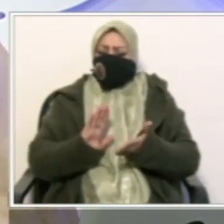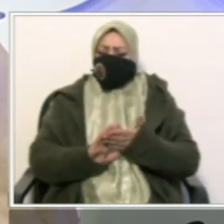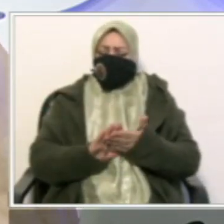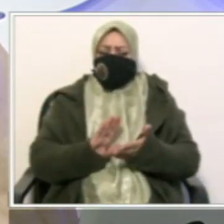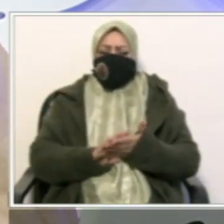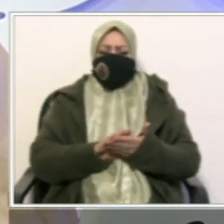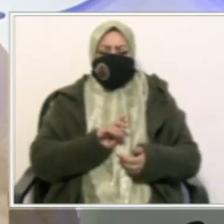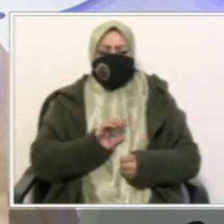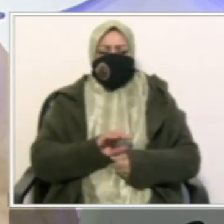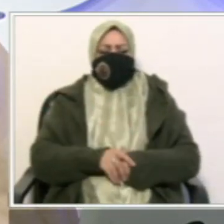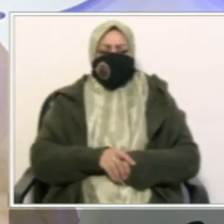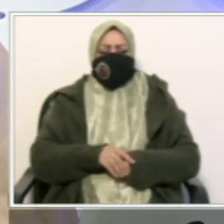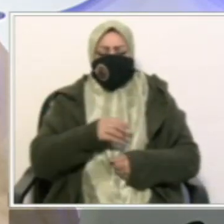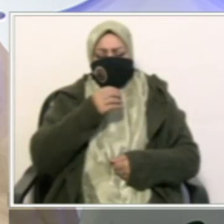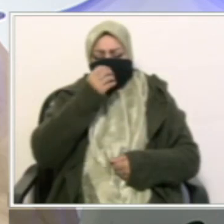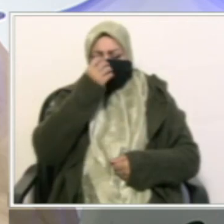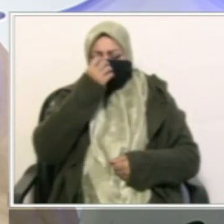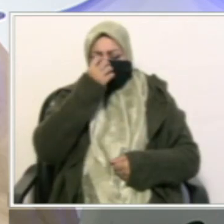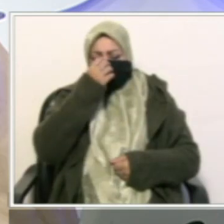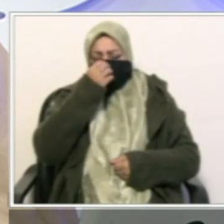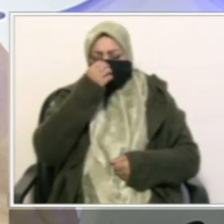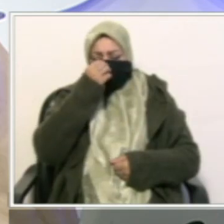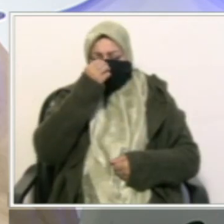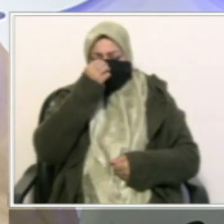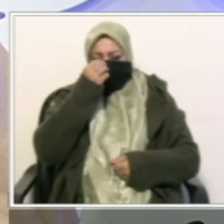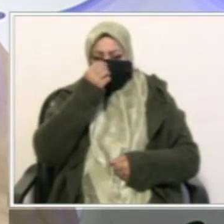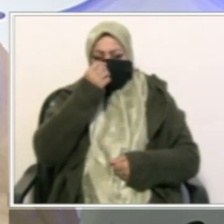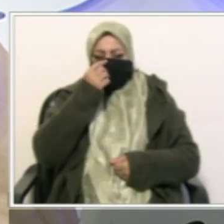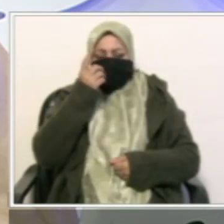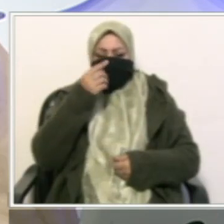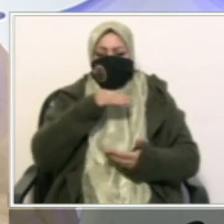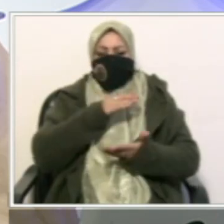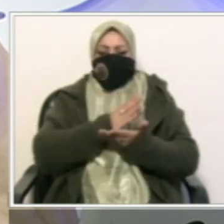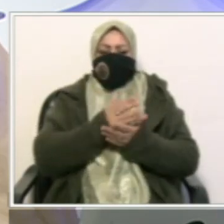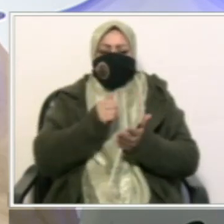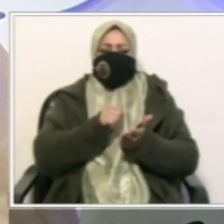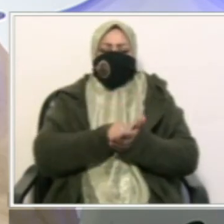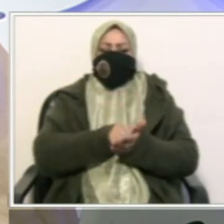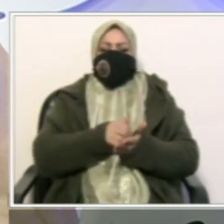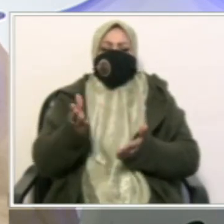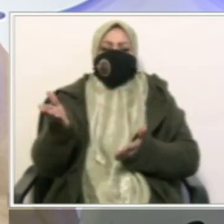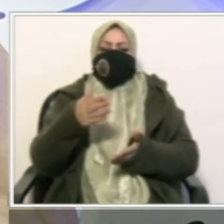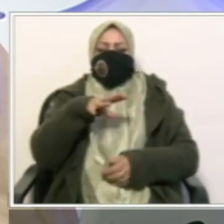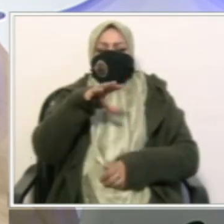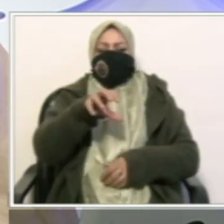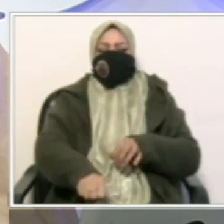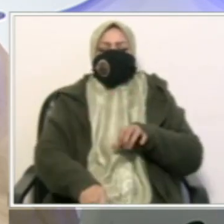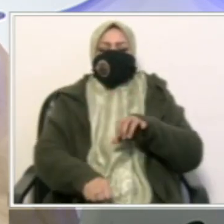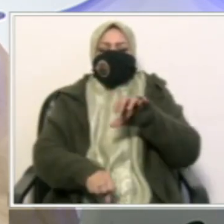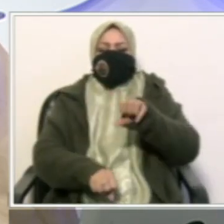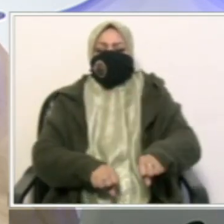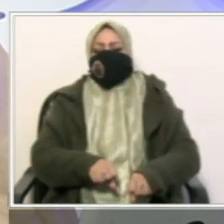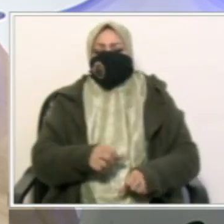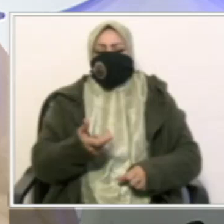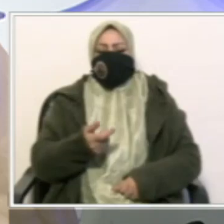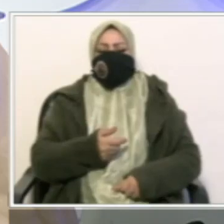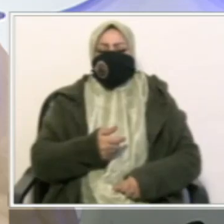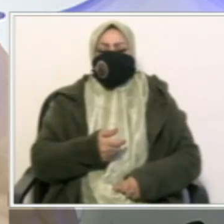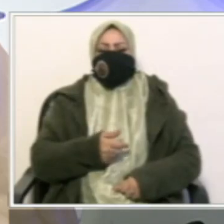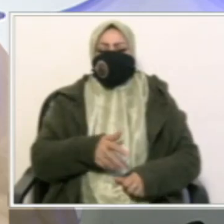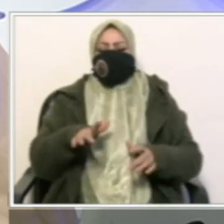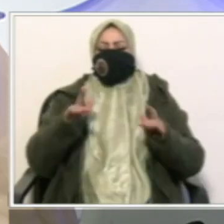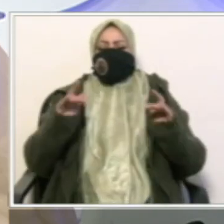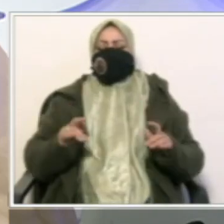الذي يغتصب بيتك، الذي يغتصب بيتك ويتربع فيه ثم تنادي الناس